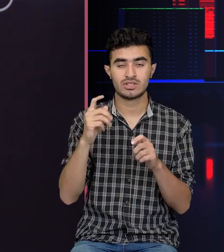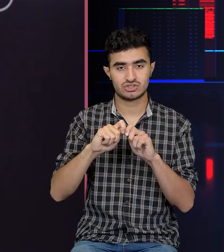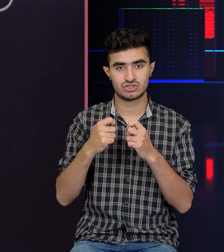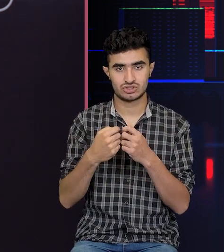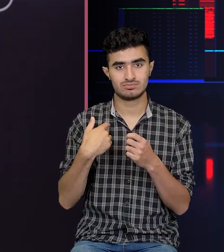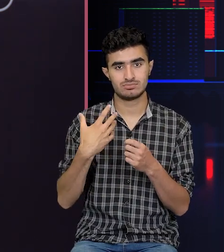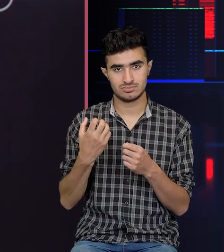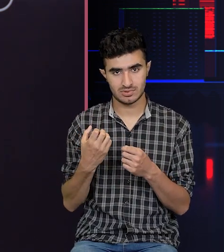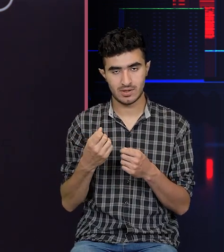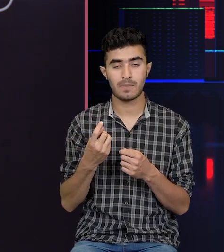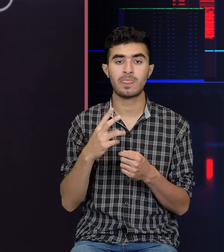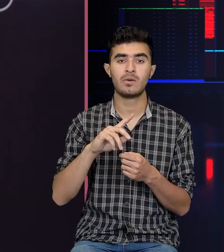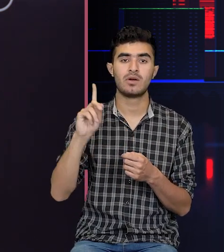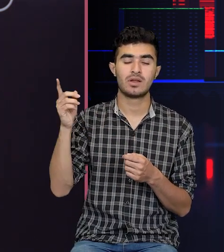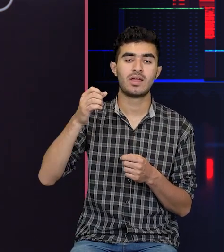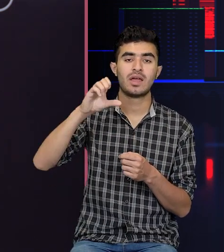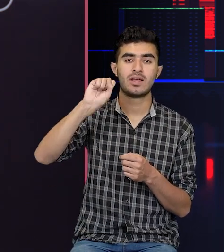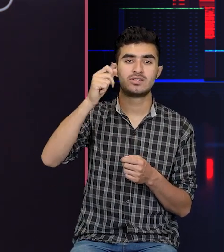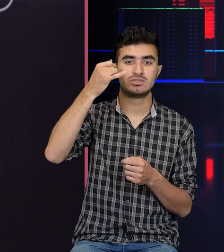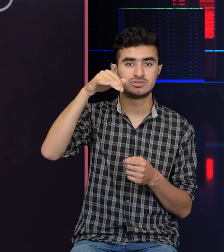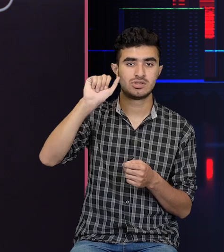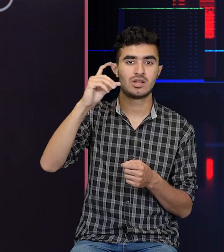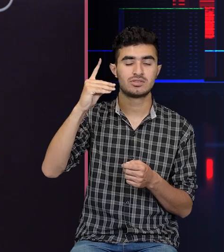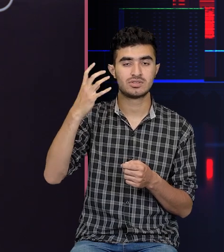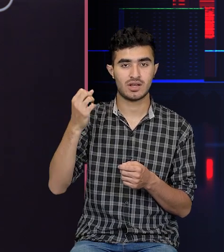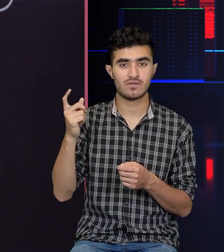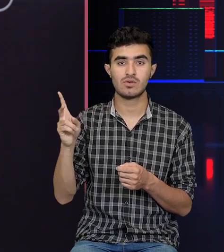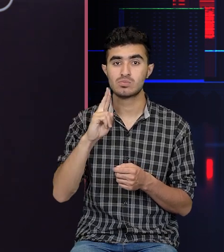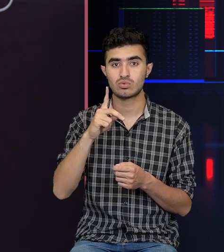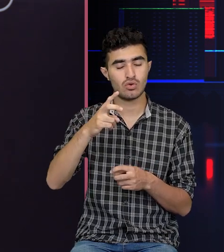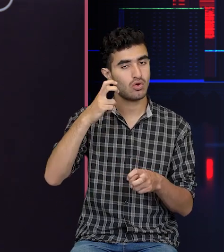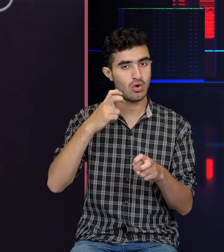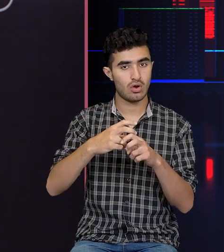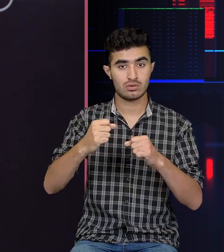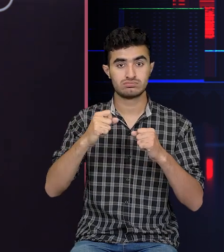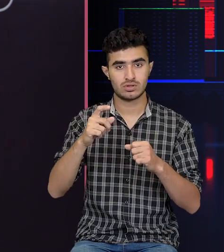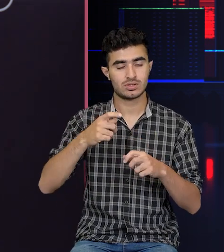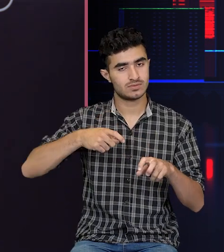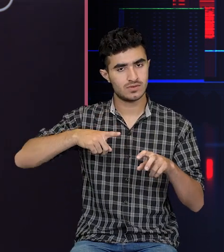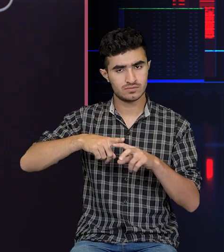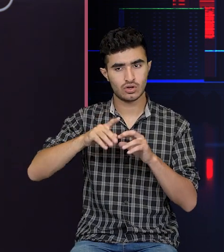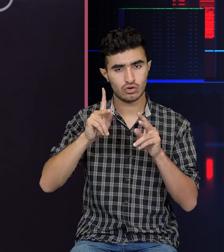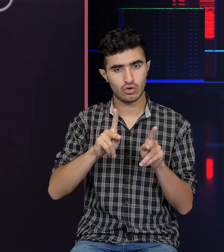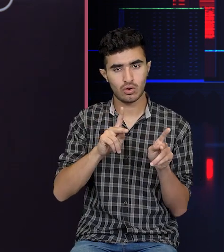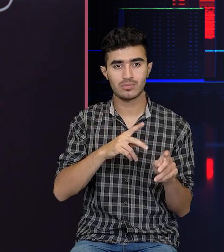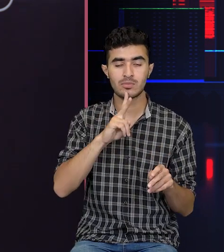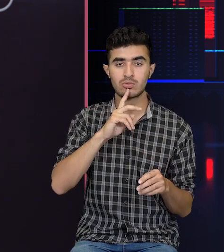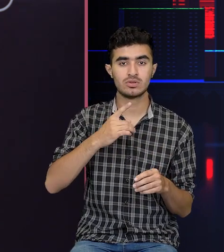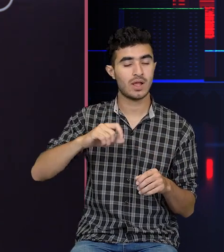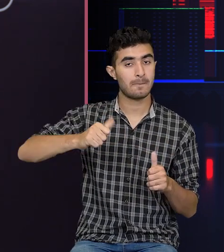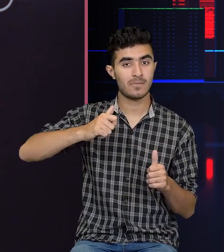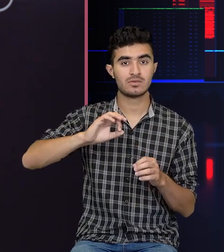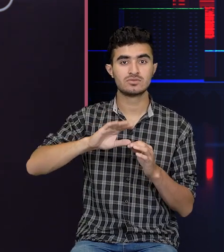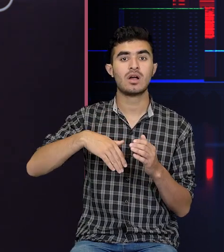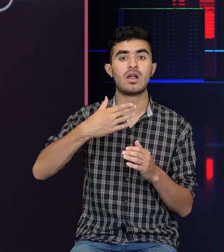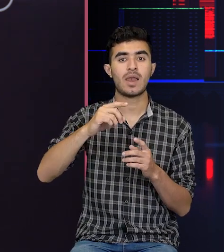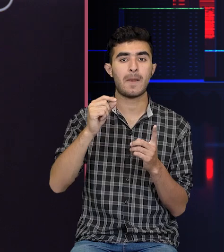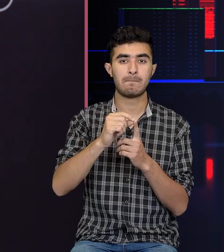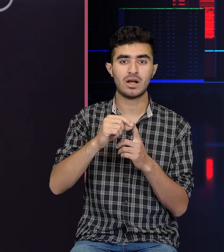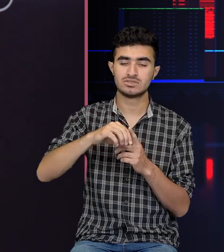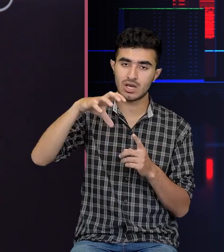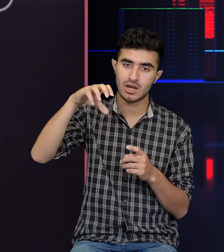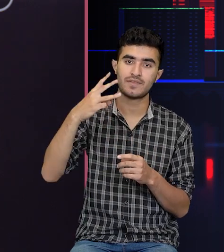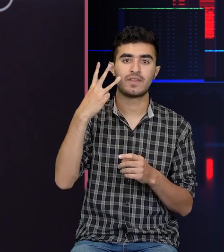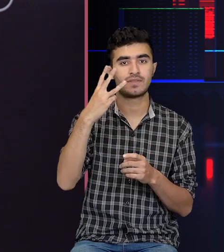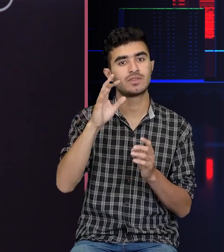कि मैं प्री क्वार्टर 5-0 ही मैंने विन कर लिया था। जब 5-0 विन किया तो मेरी एक उम्मीद थी कि अब क्वार्टर फाइनल में मैं आ गया हूँ,